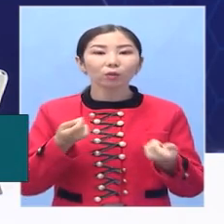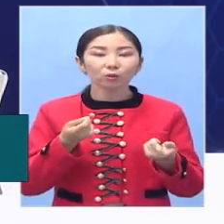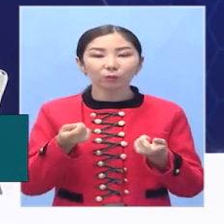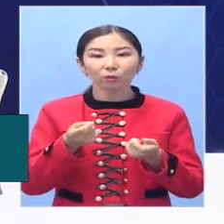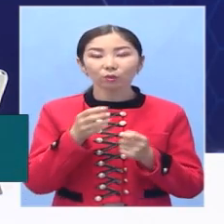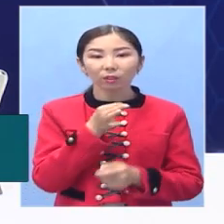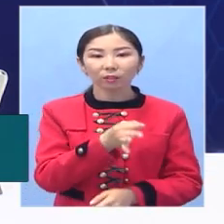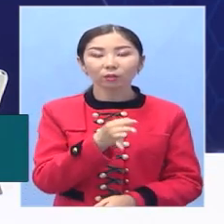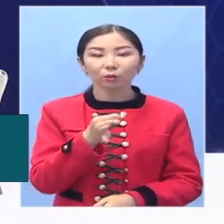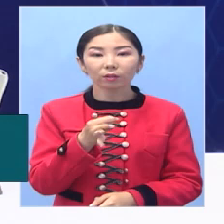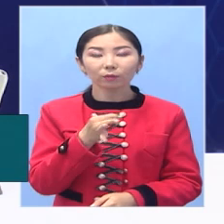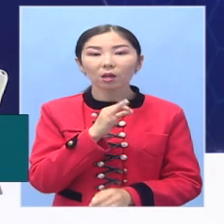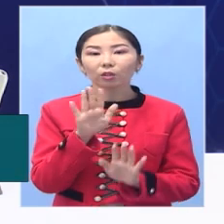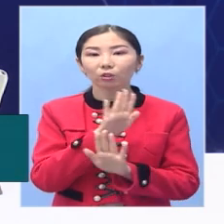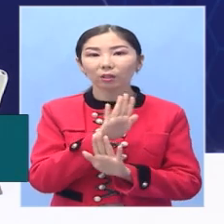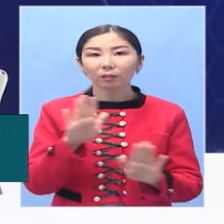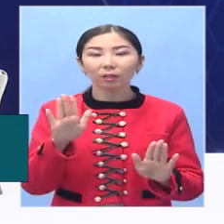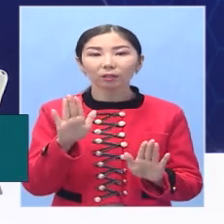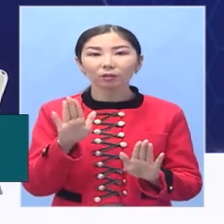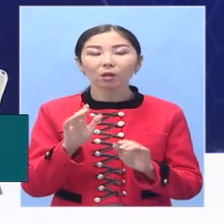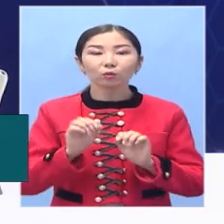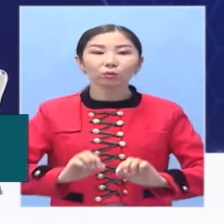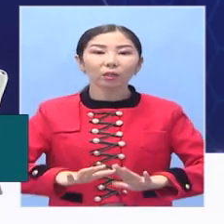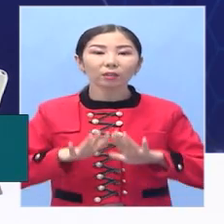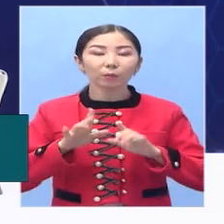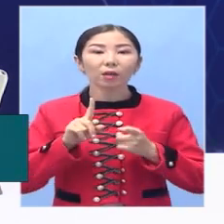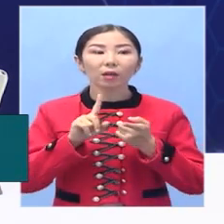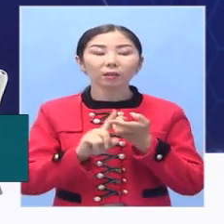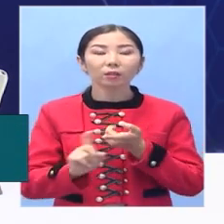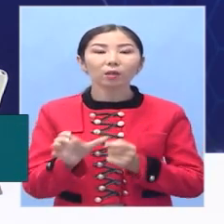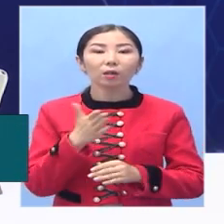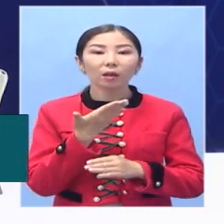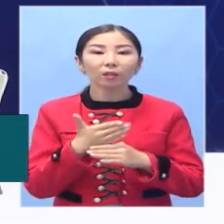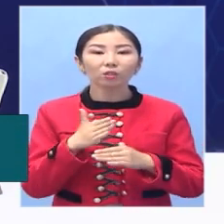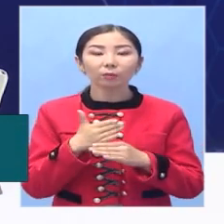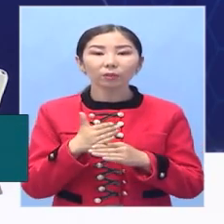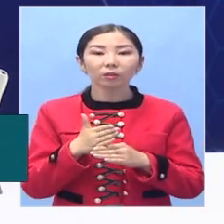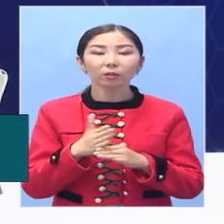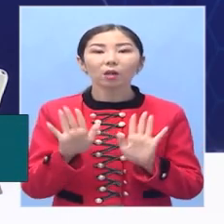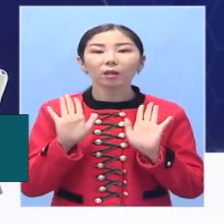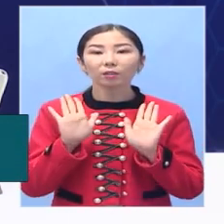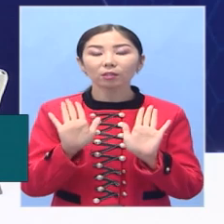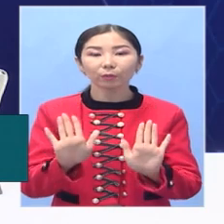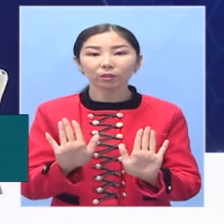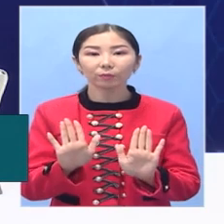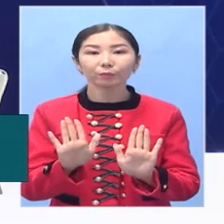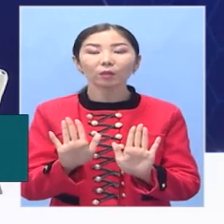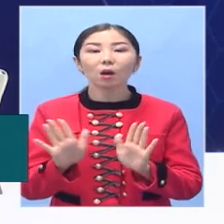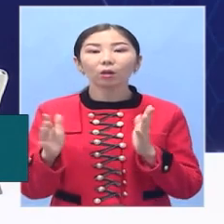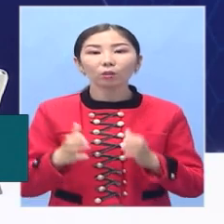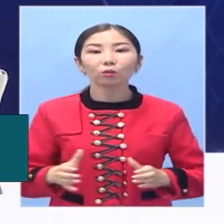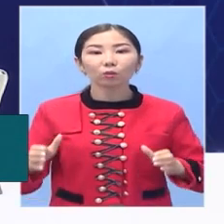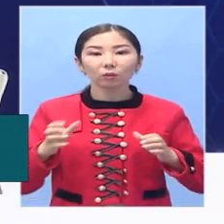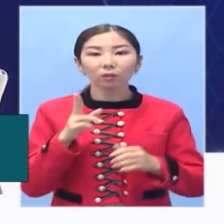органдар көп ешқандай біздер енді осы су тасқынына байланысты бөлінген қаржылар бір арнайы бір жаңағы қорлар